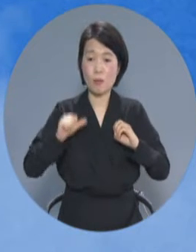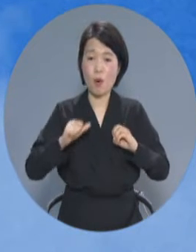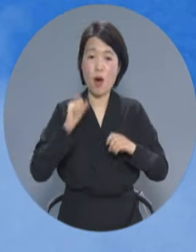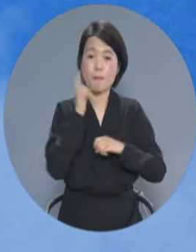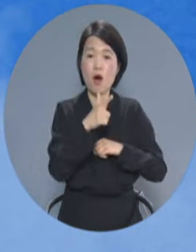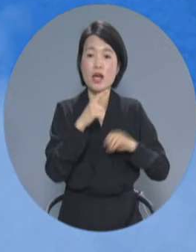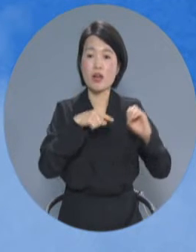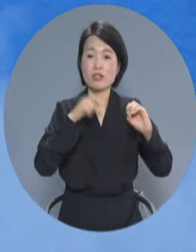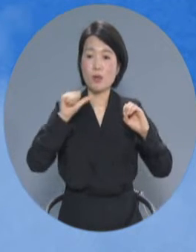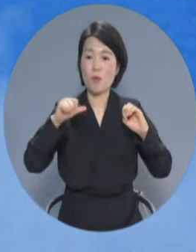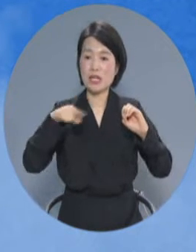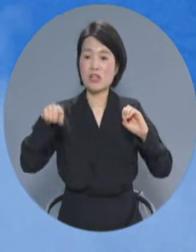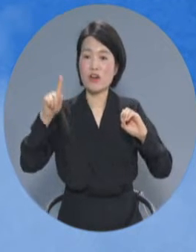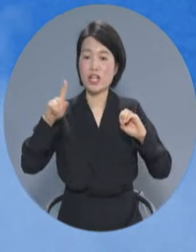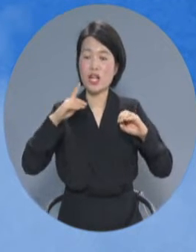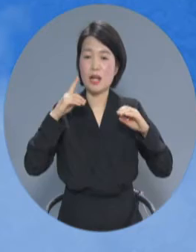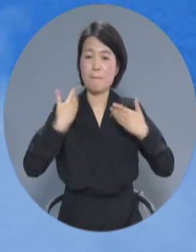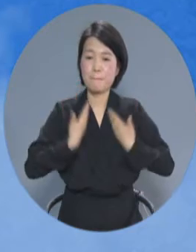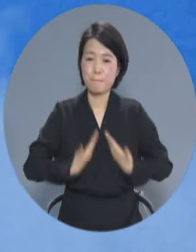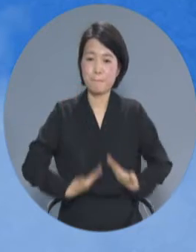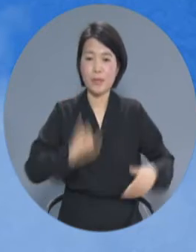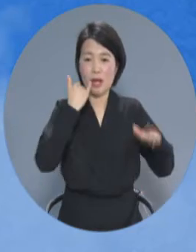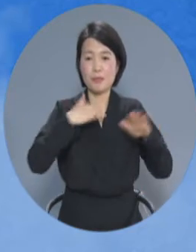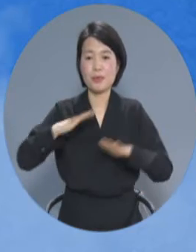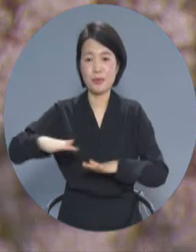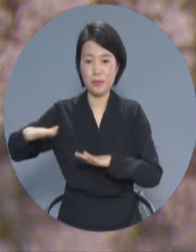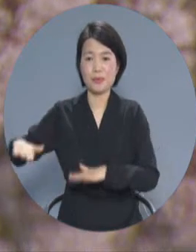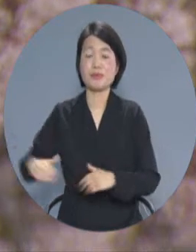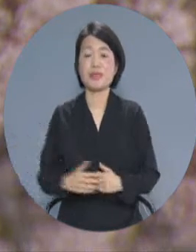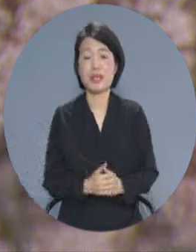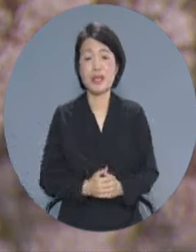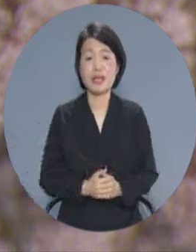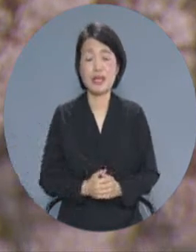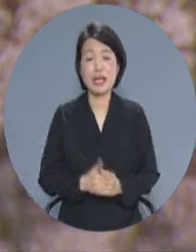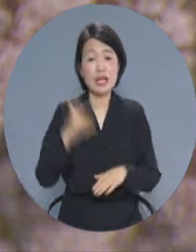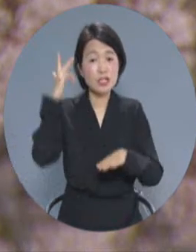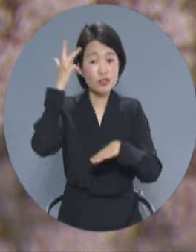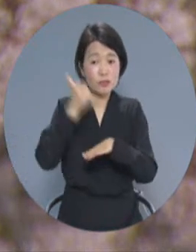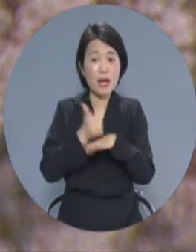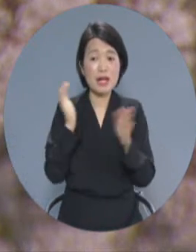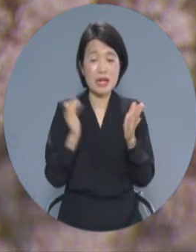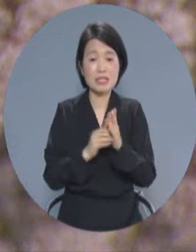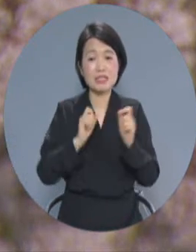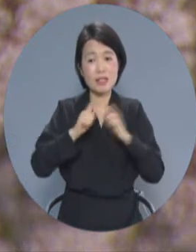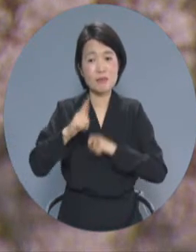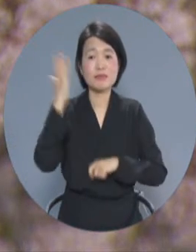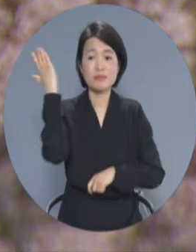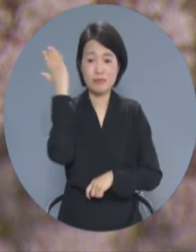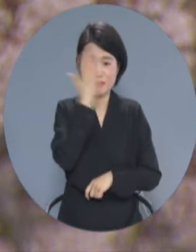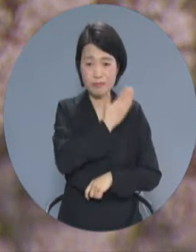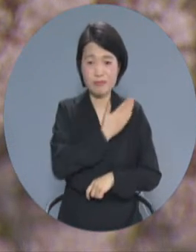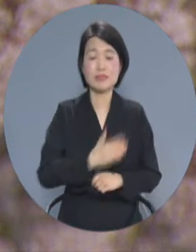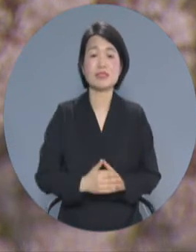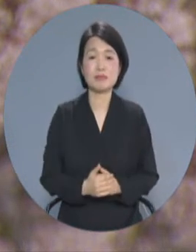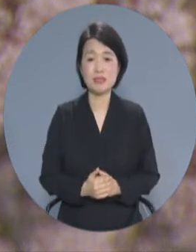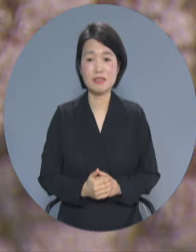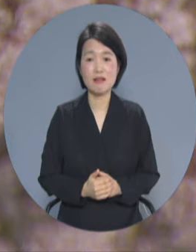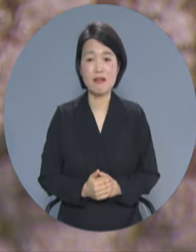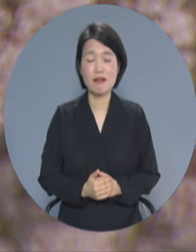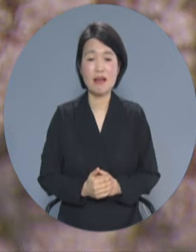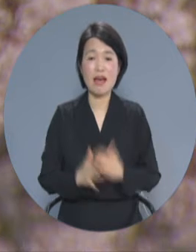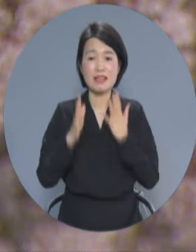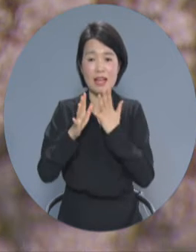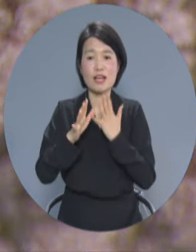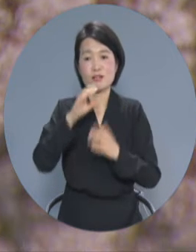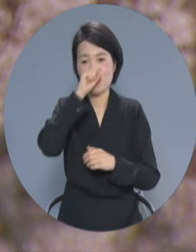0.5 에서 1m 로 잔잔하게 일겠습니다 이번 주말까지는 대체로 맑은 날씨를 보이면서 나들이